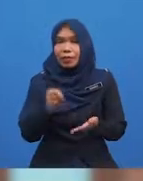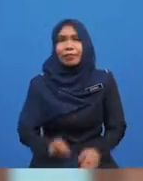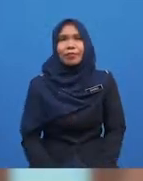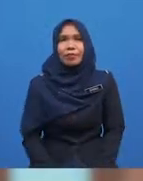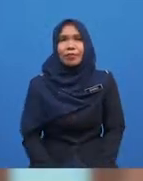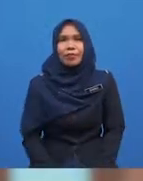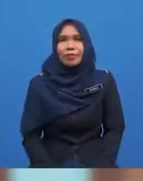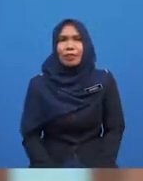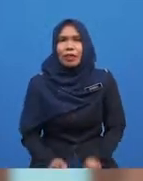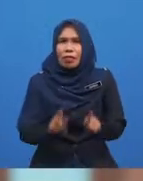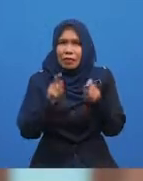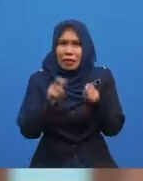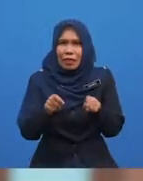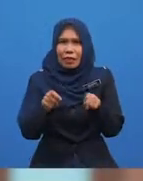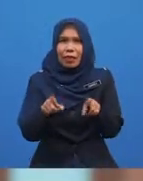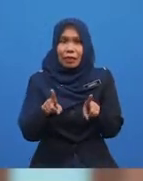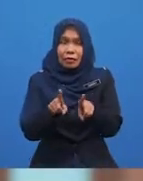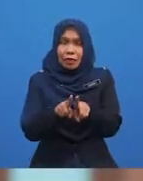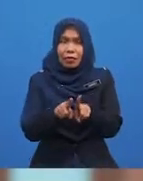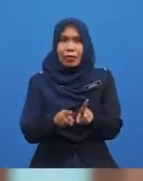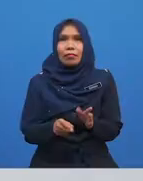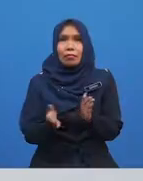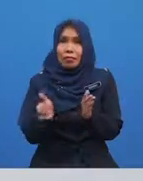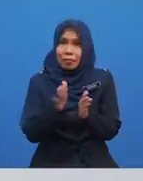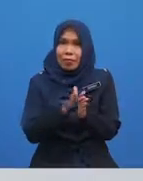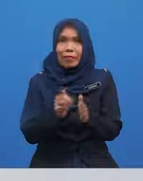lipatan kamu itu sama besarnya.